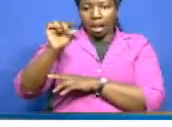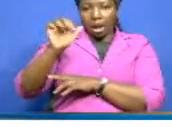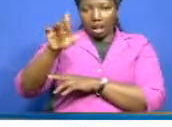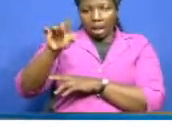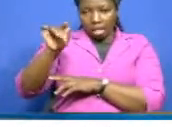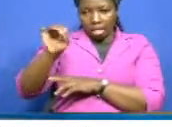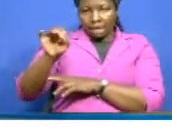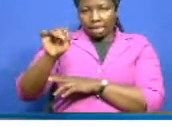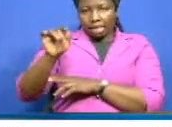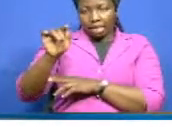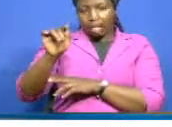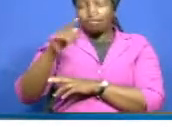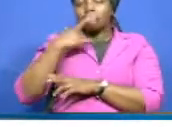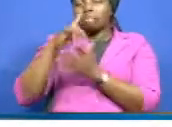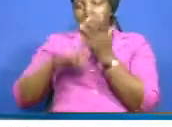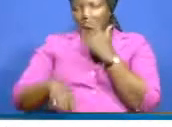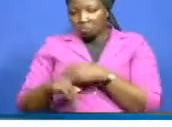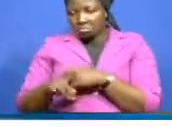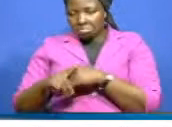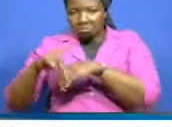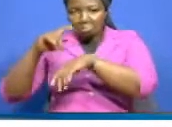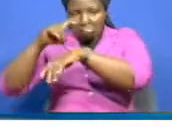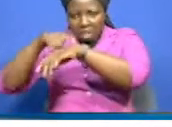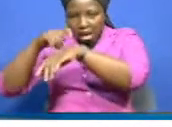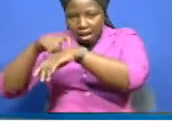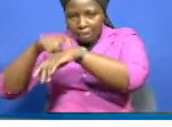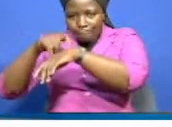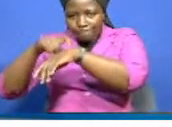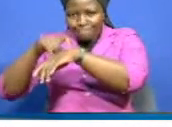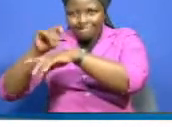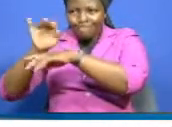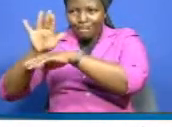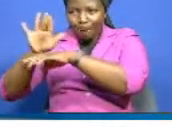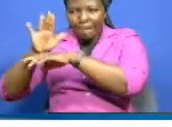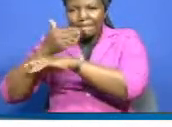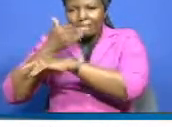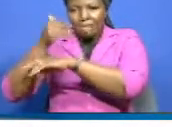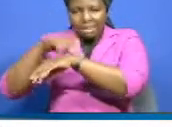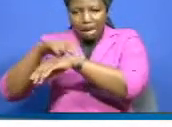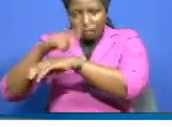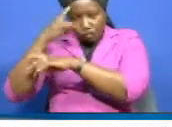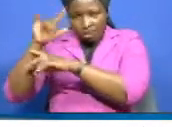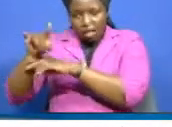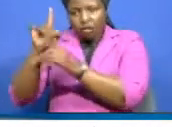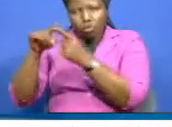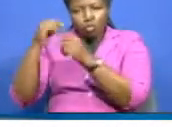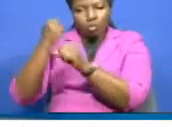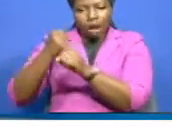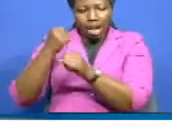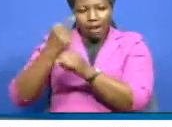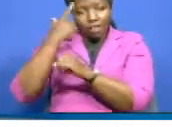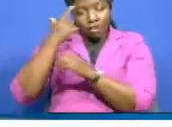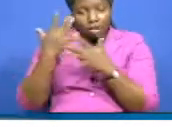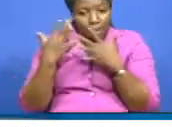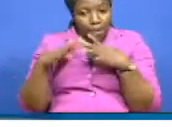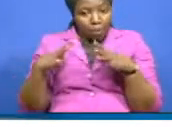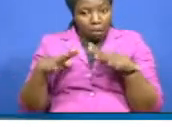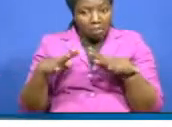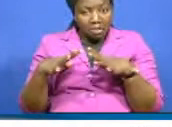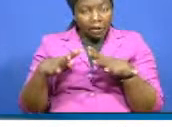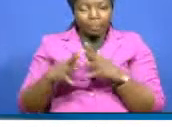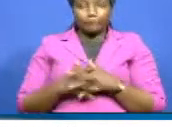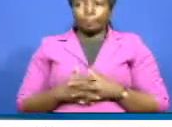kuwa kiti ni wakati wake ambapo anafaa afanyie wananchi kazi.